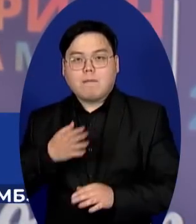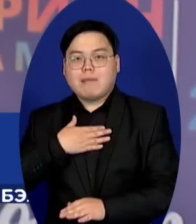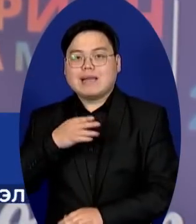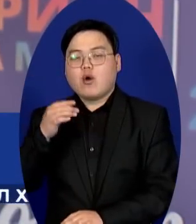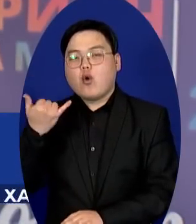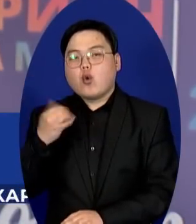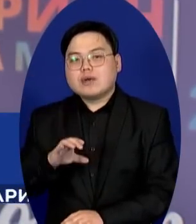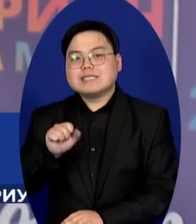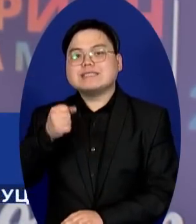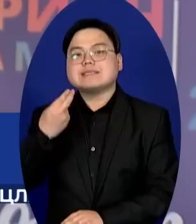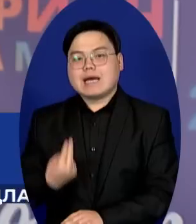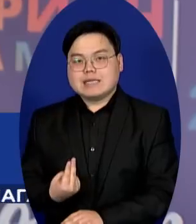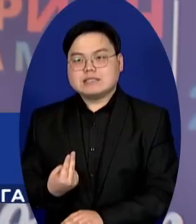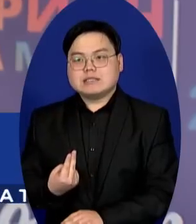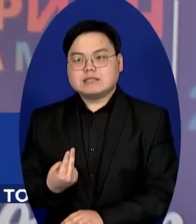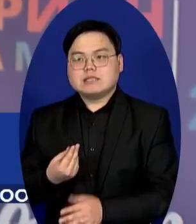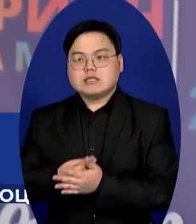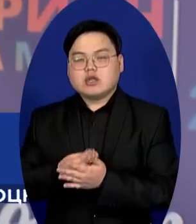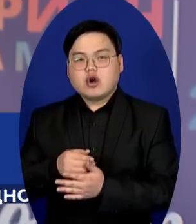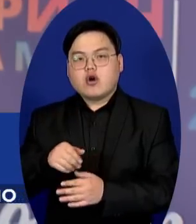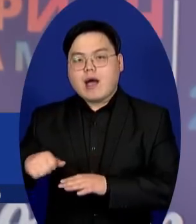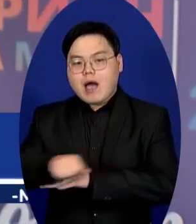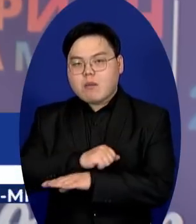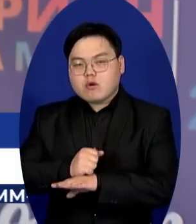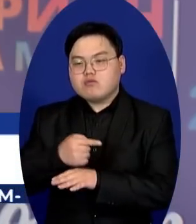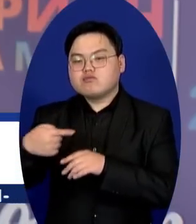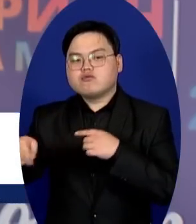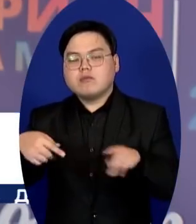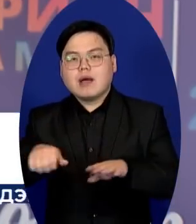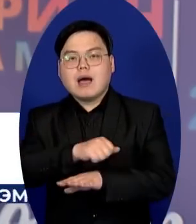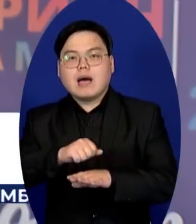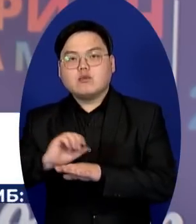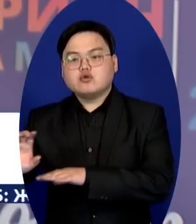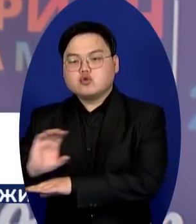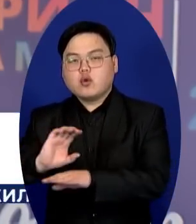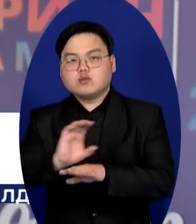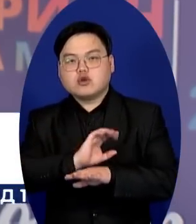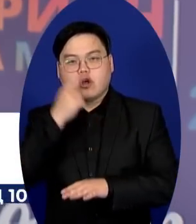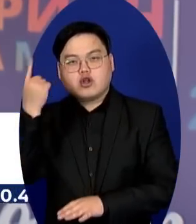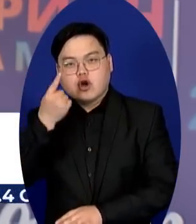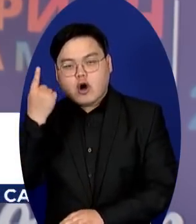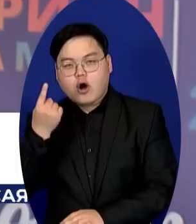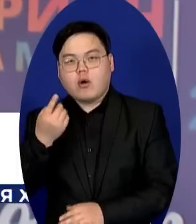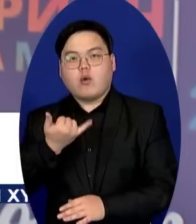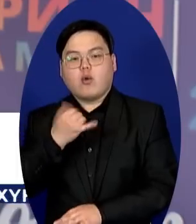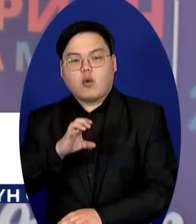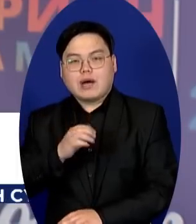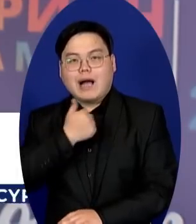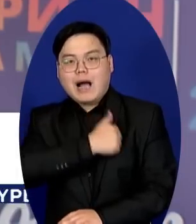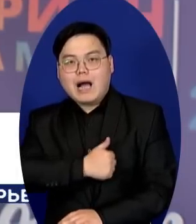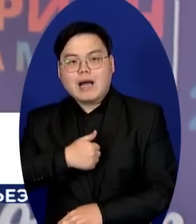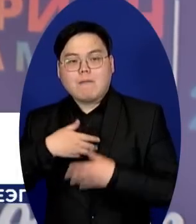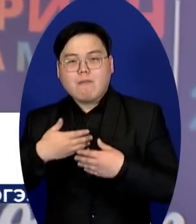цахилгаан станц маань ингээд өөрсдийнхөө аймаг болон хажуу хөрш аймгийнхаа сумуудад ингээд тоог цахилгаан ингээд усны